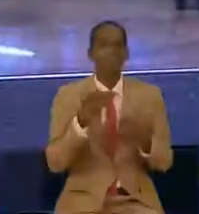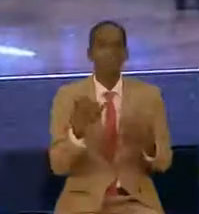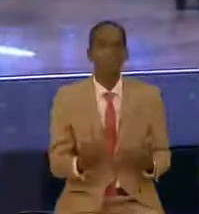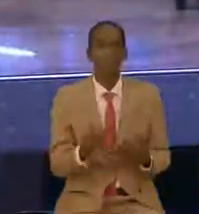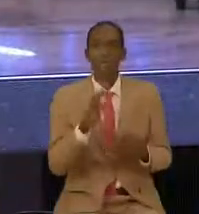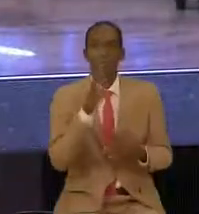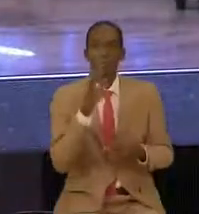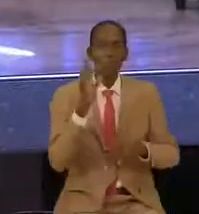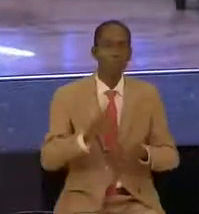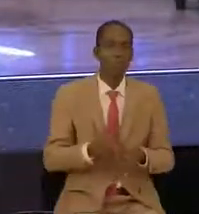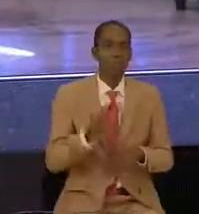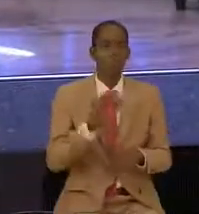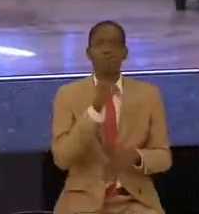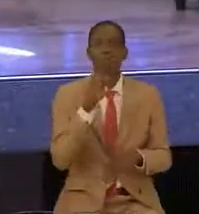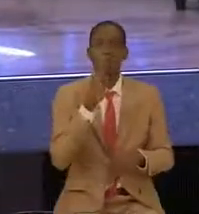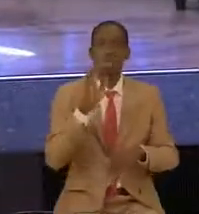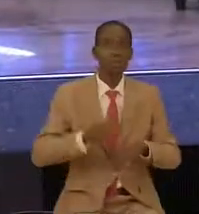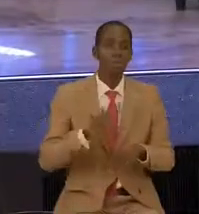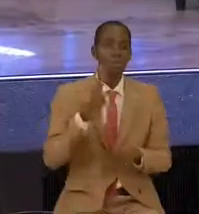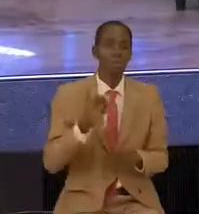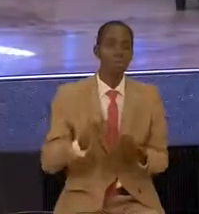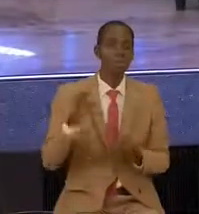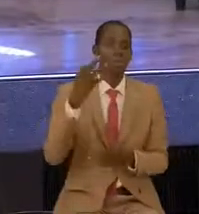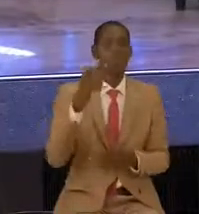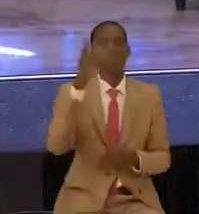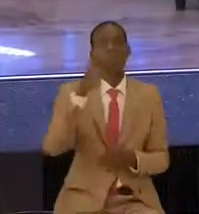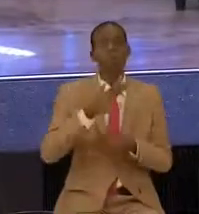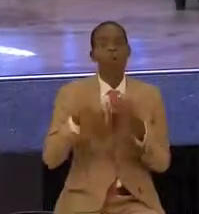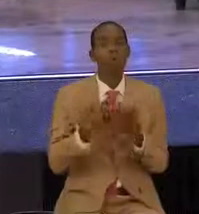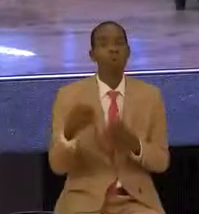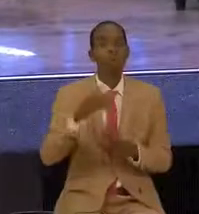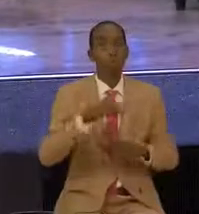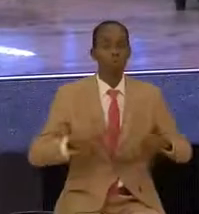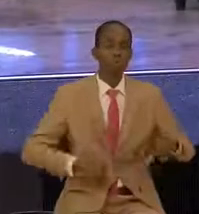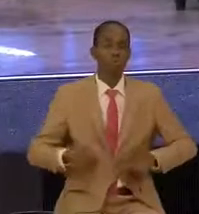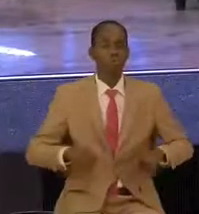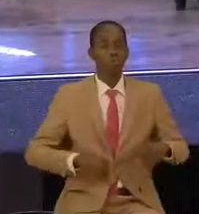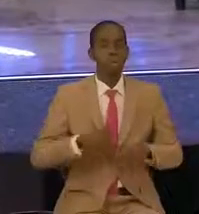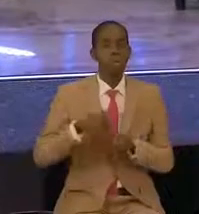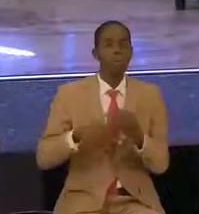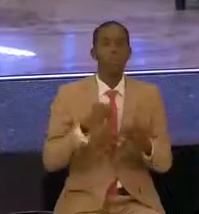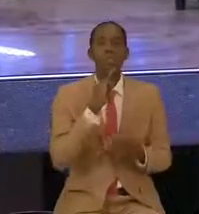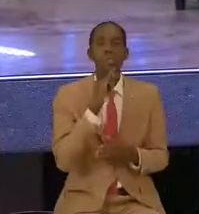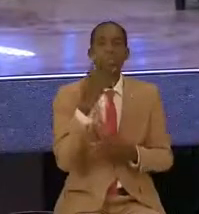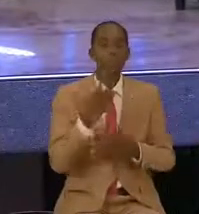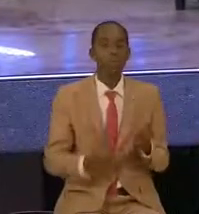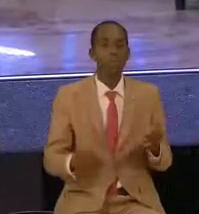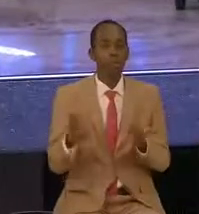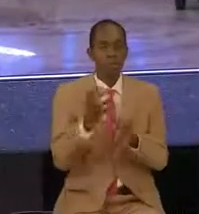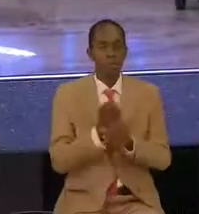été touché ni transformé par le Seigneur. Tout ce qu'ils avaient à parler, c'est ce qui leur était arrivé dans la